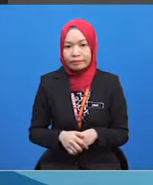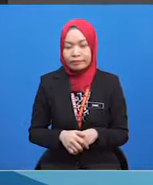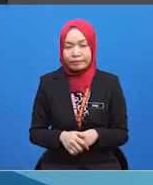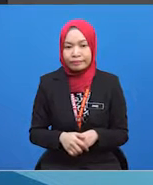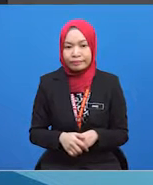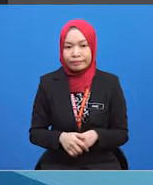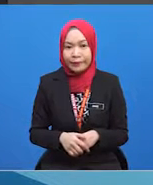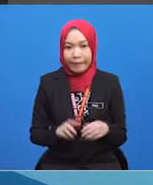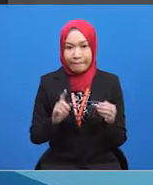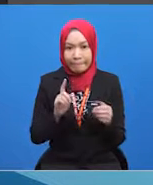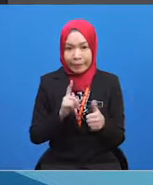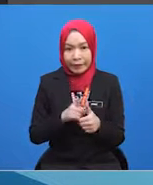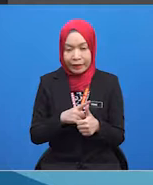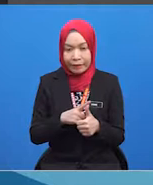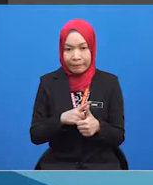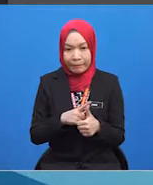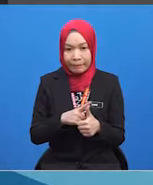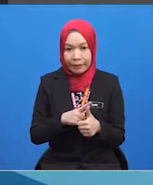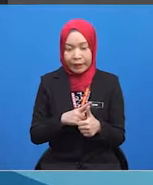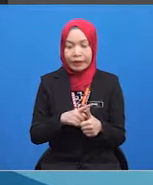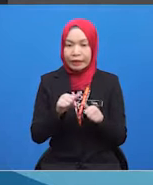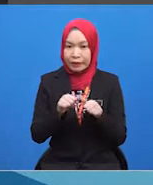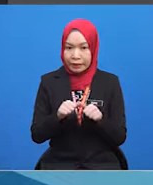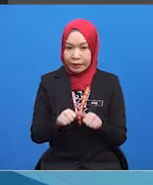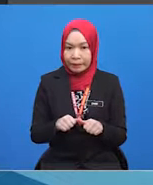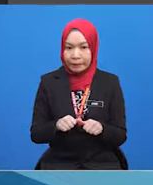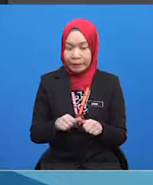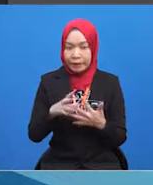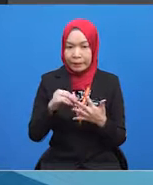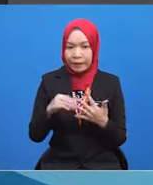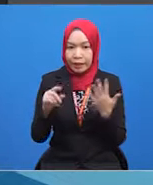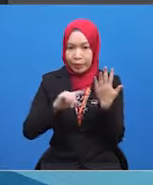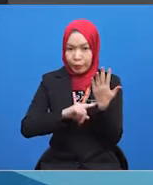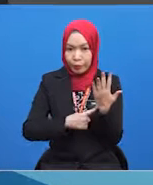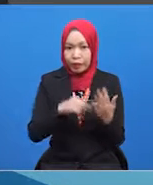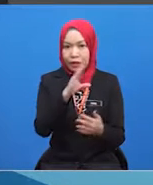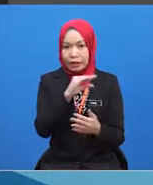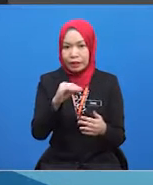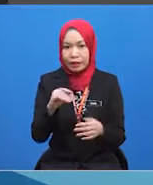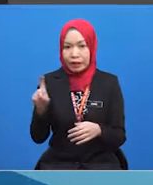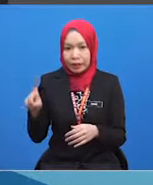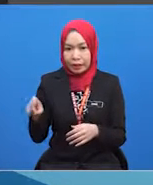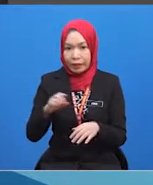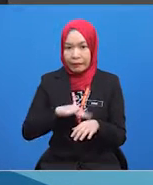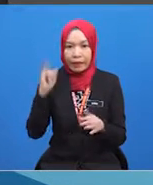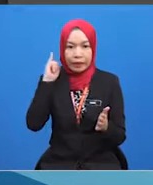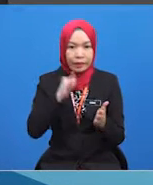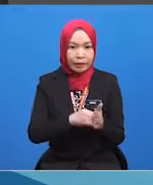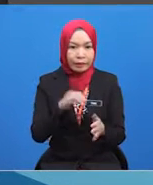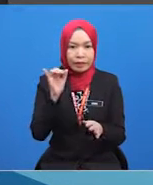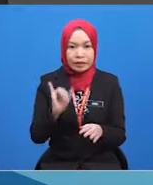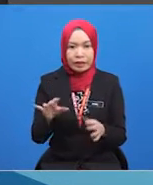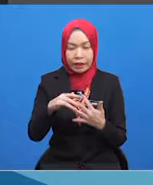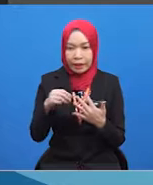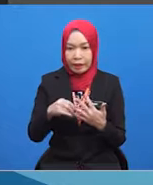Pertama sekali, tetapkan pilihan mula dan klik pada bahagian image yang dipilih